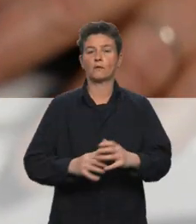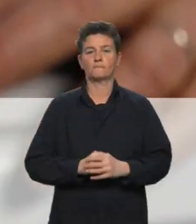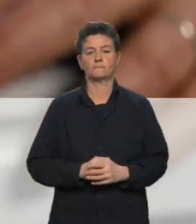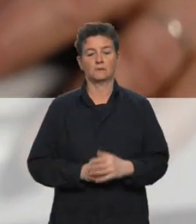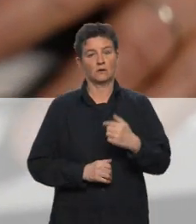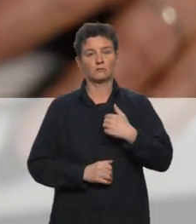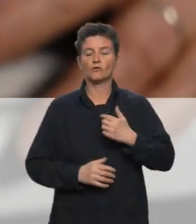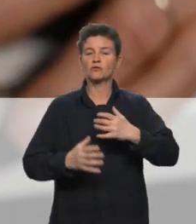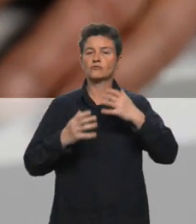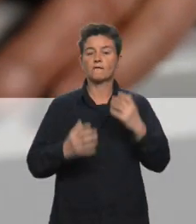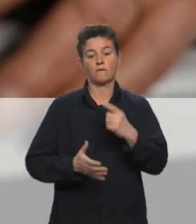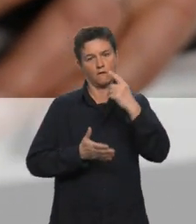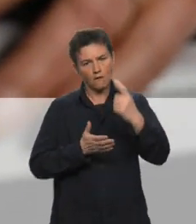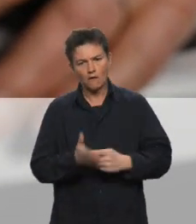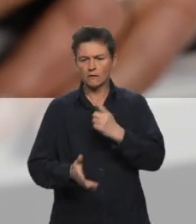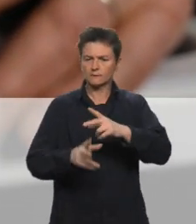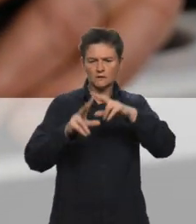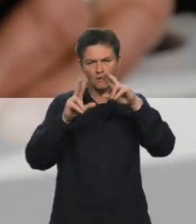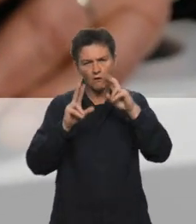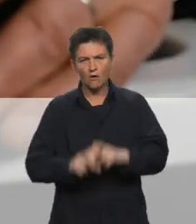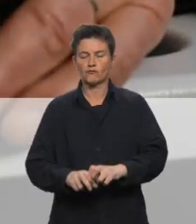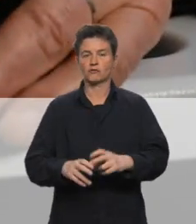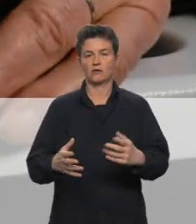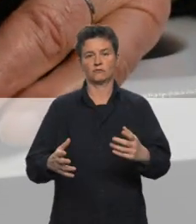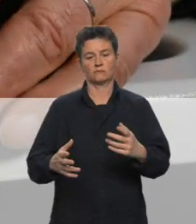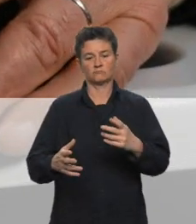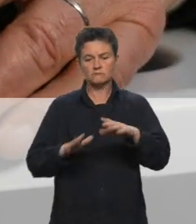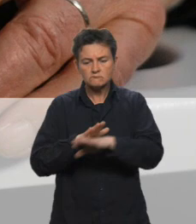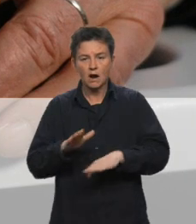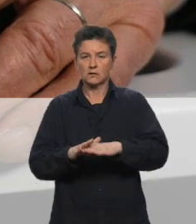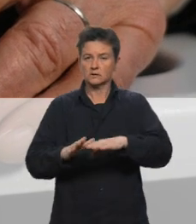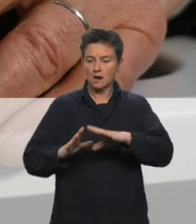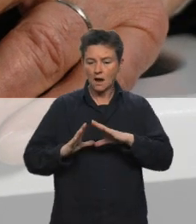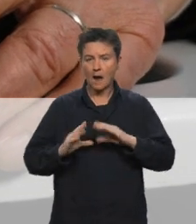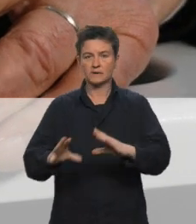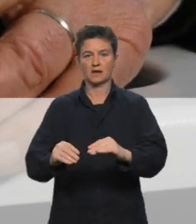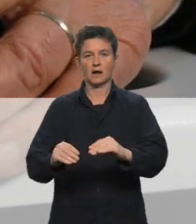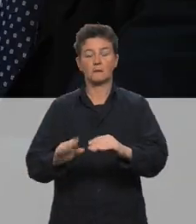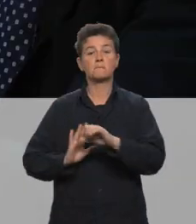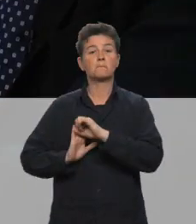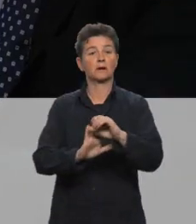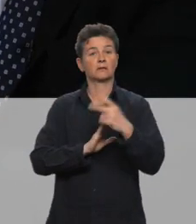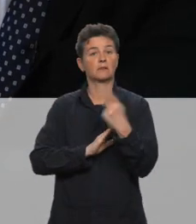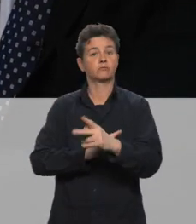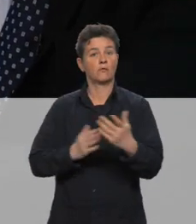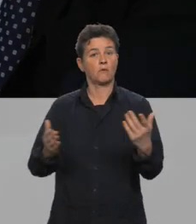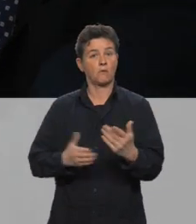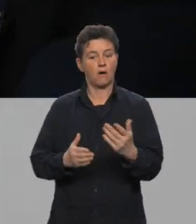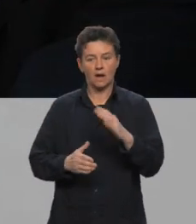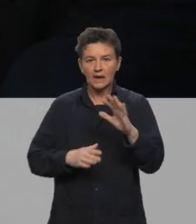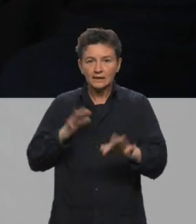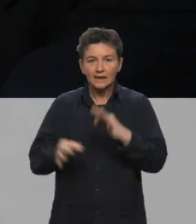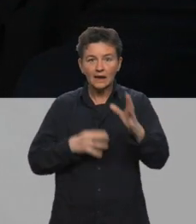Je veux relancer la recherche fondamentale et appliquée. Sa priorité sera de découvrir et mettre en